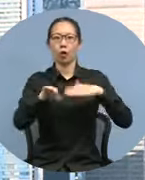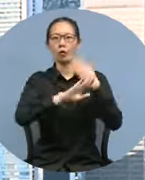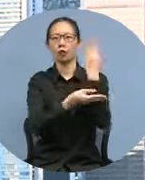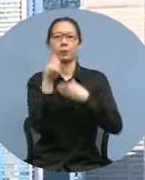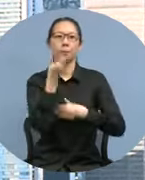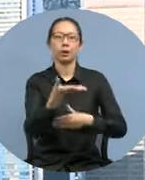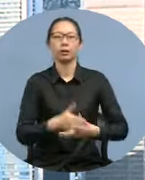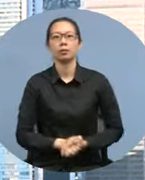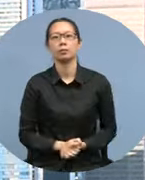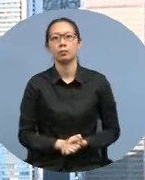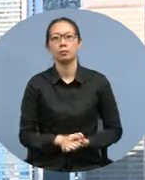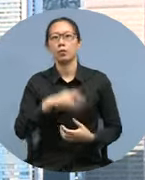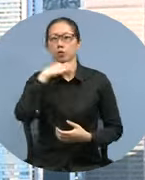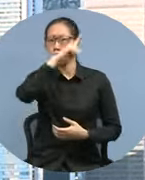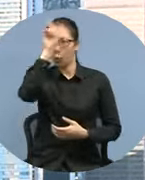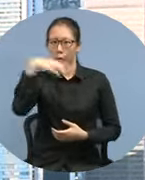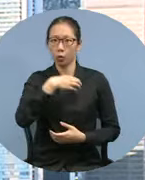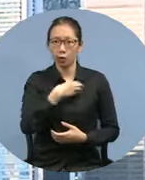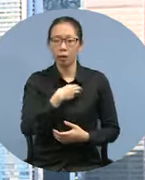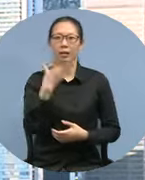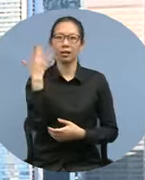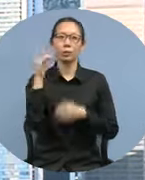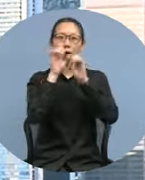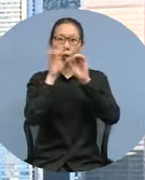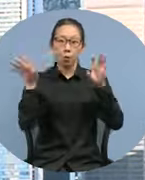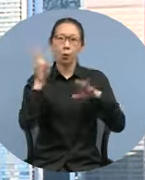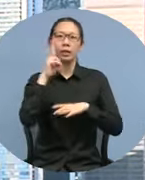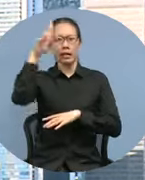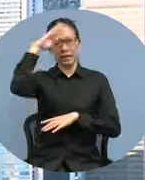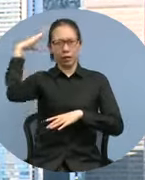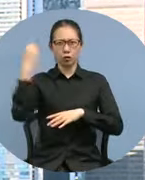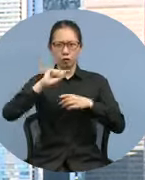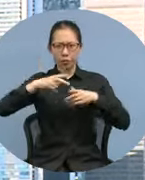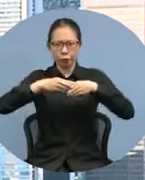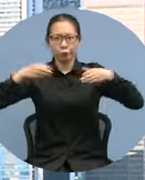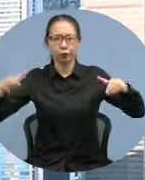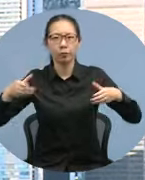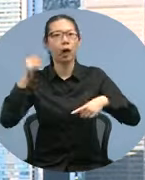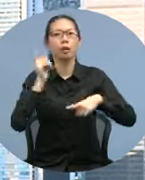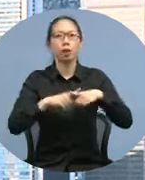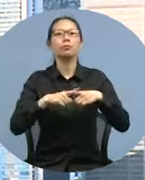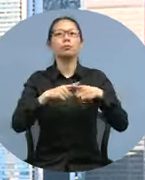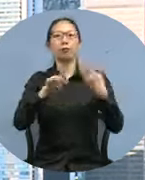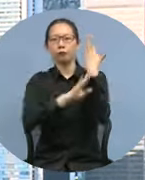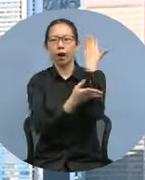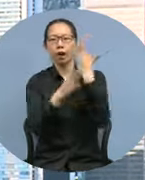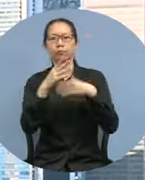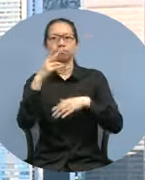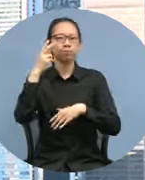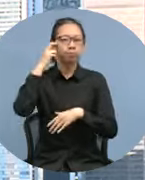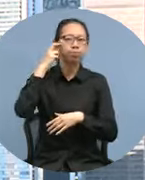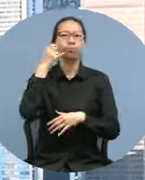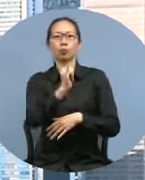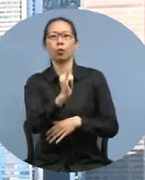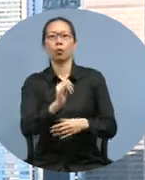里边。咁所以如果有人认为琴日公布嘅系扩大警权咧，呢个系错误理解法律。法律已經賦予了